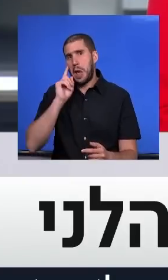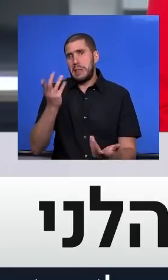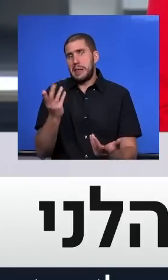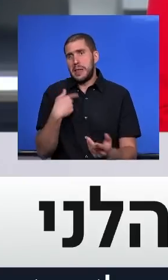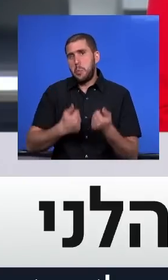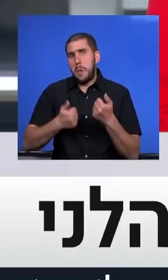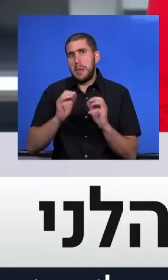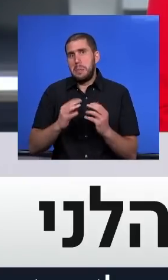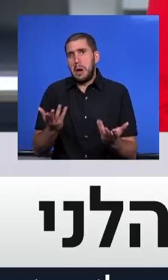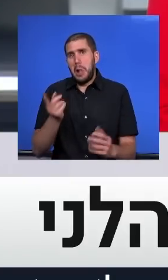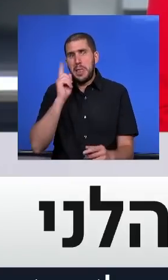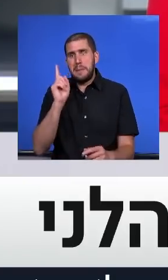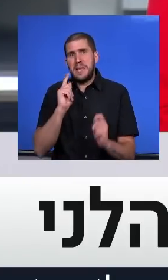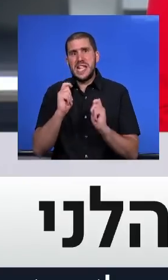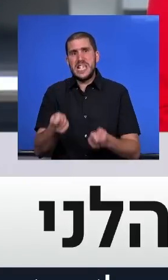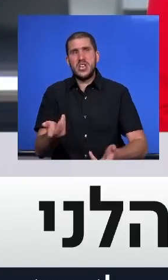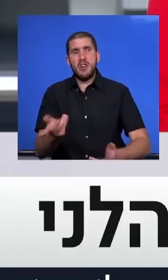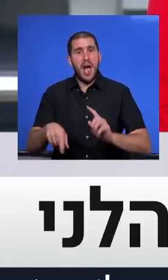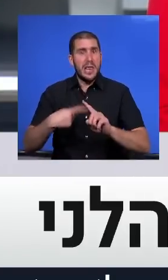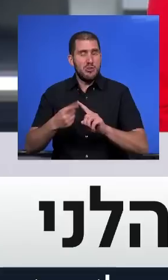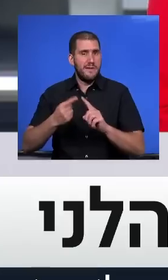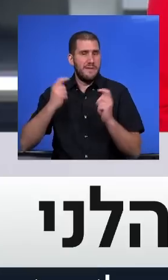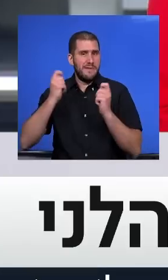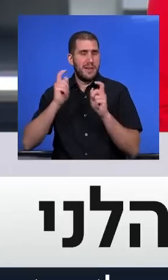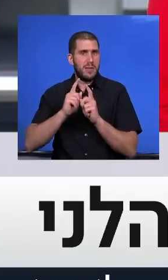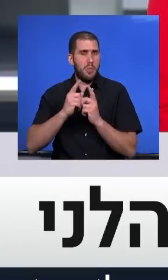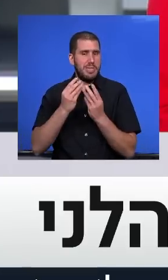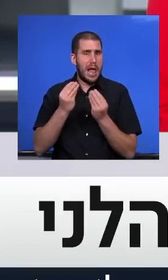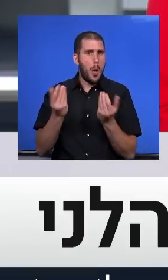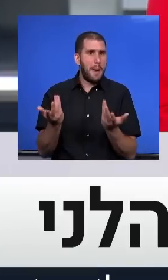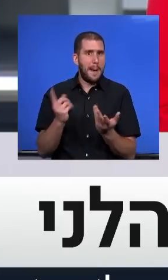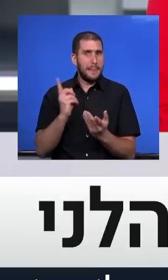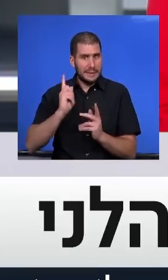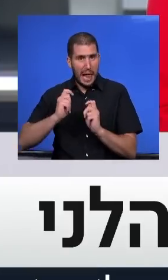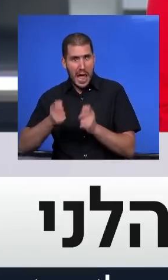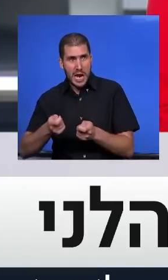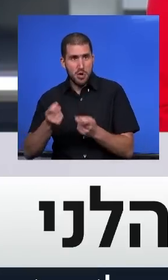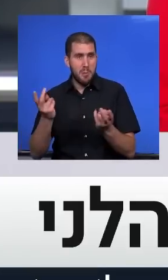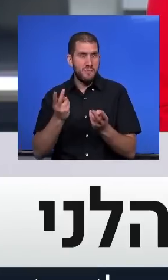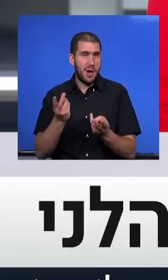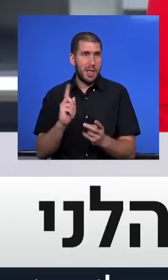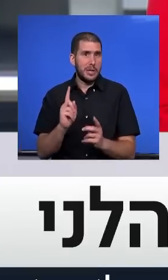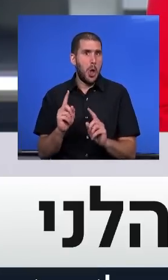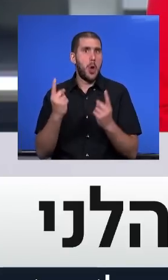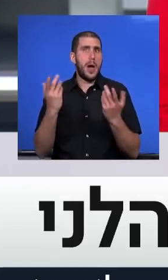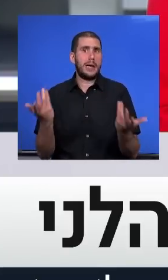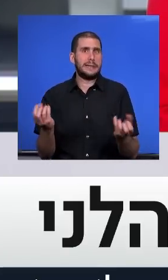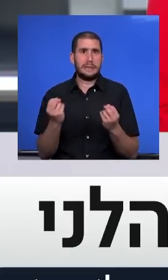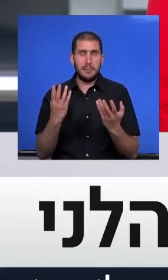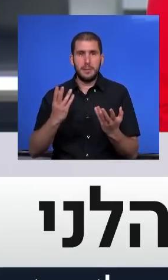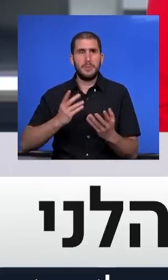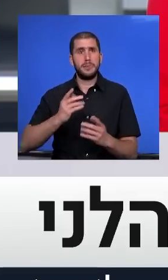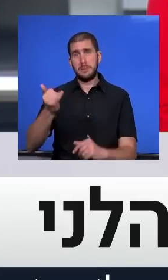מועמד בכלל, לא יודע מי הגיש אותי, אני עד עכשיו בתעלומה. מישהו היה צריך להגיש, כמובן, זה לא בא פתאום. והיא